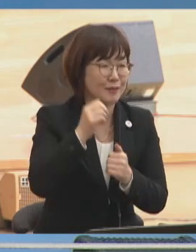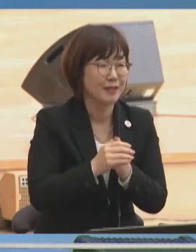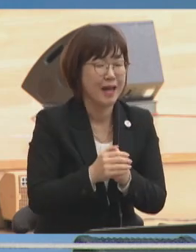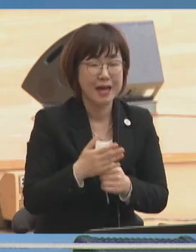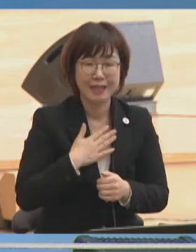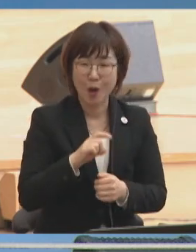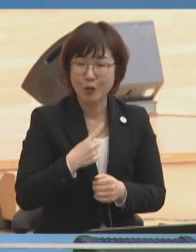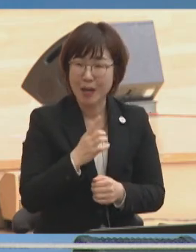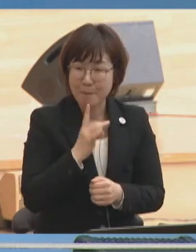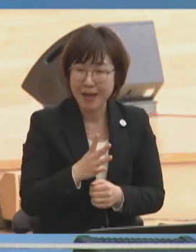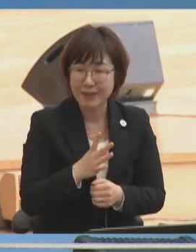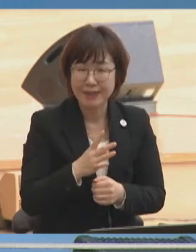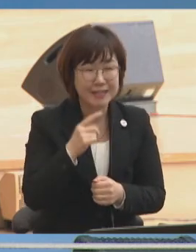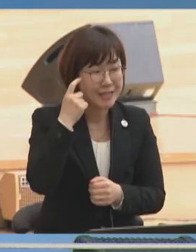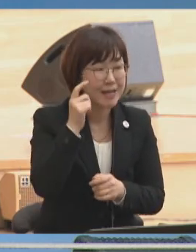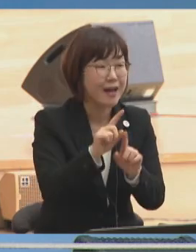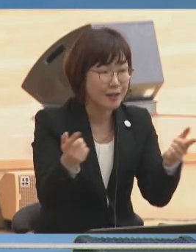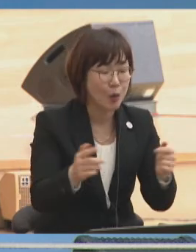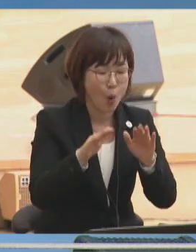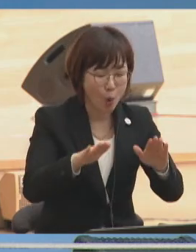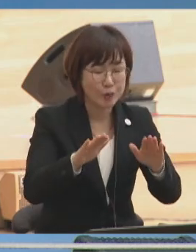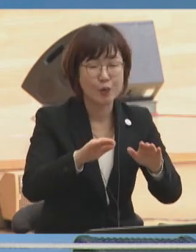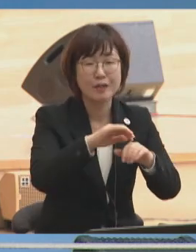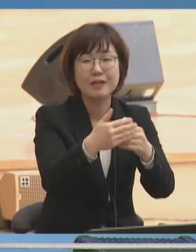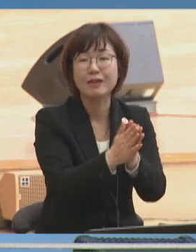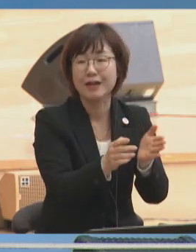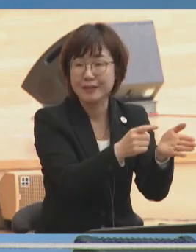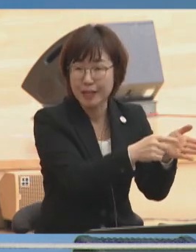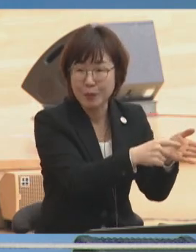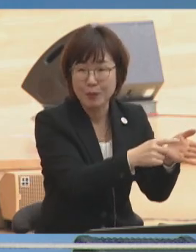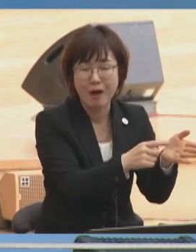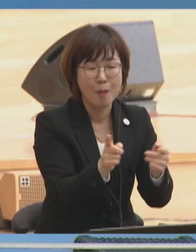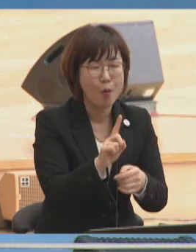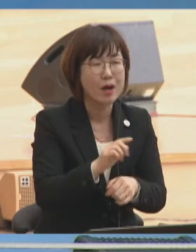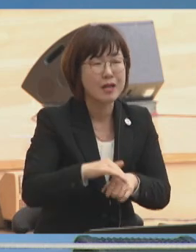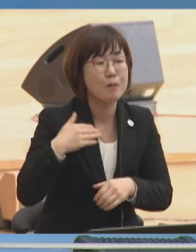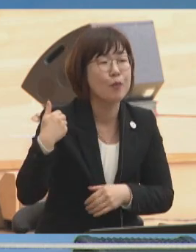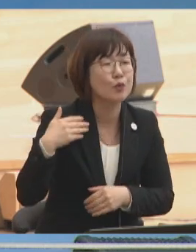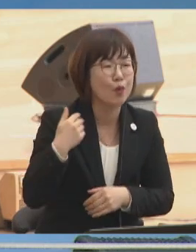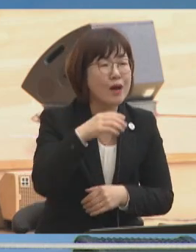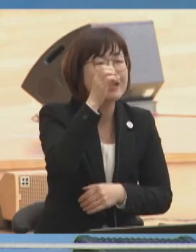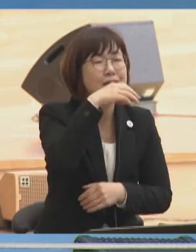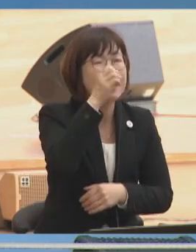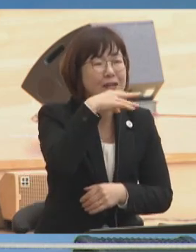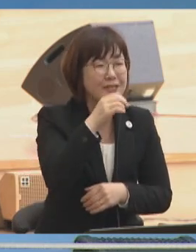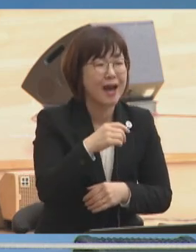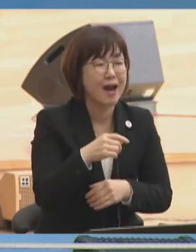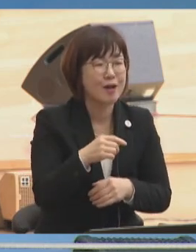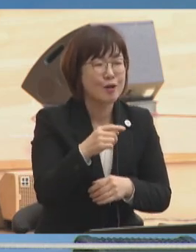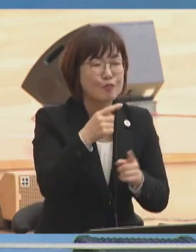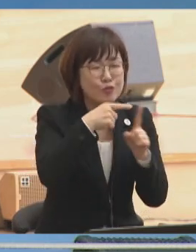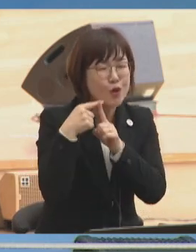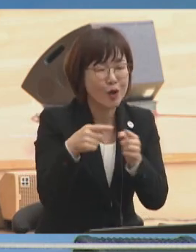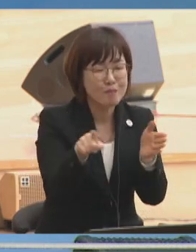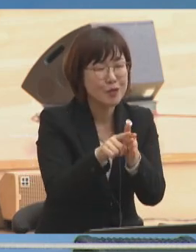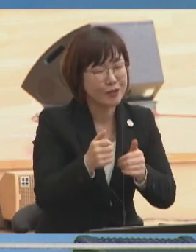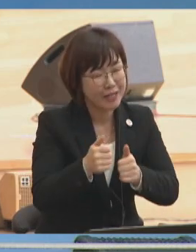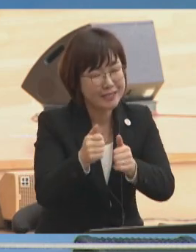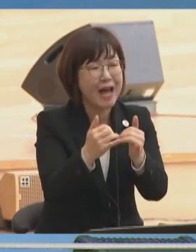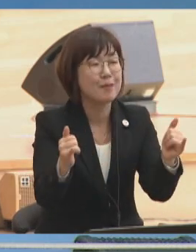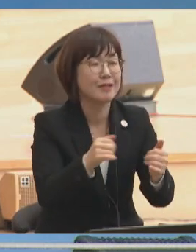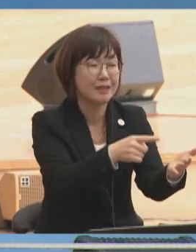이렇게 생각한 게 아니고요. 오늘 본문에도 뭘 제대로 모르고 덮어놓고 주님을 따랐던 사람들이 나옵니다.